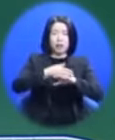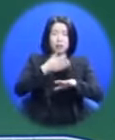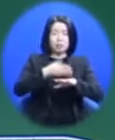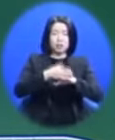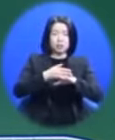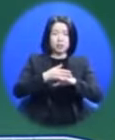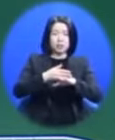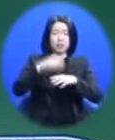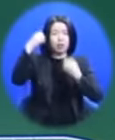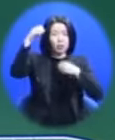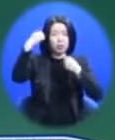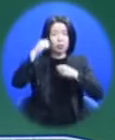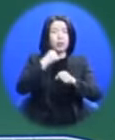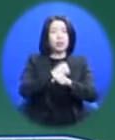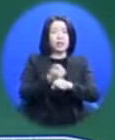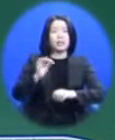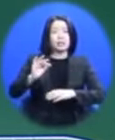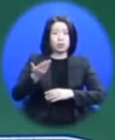해야 하는데